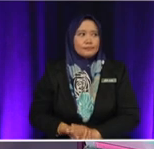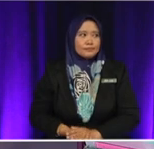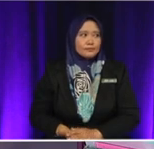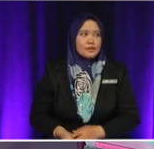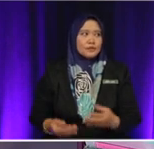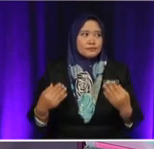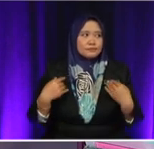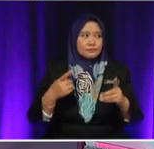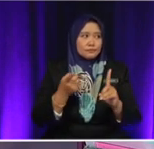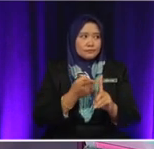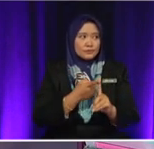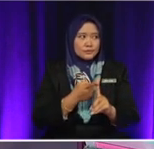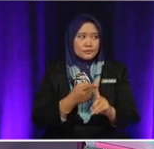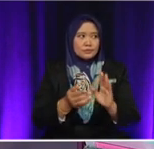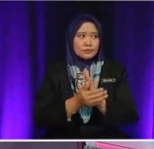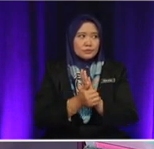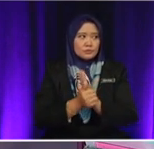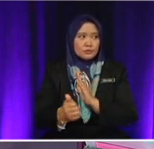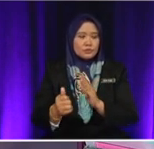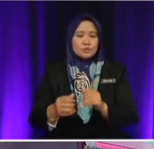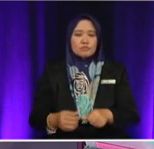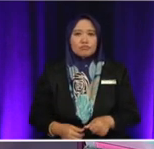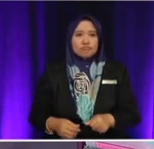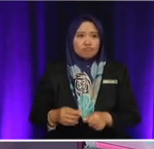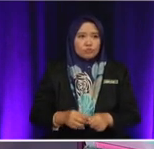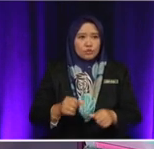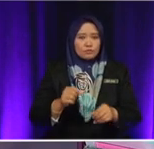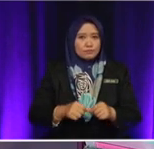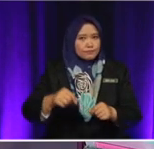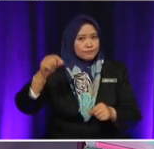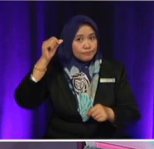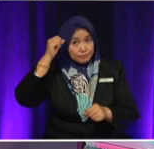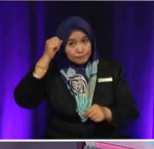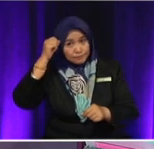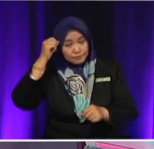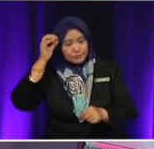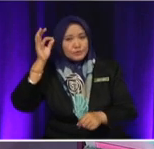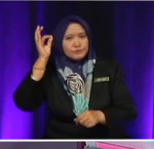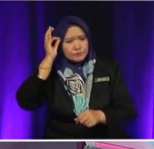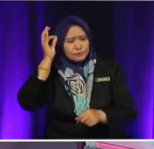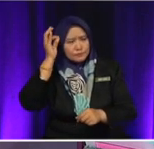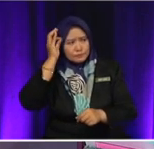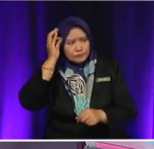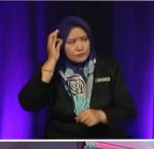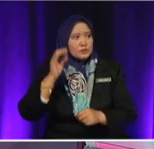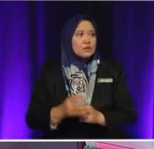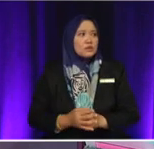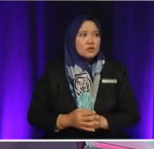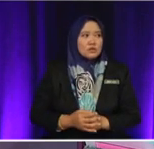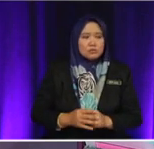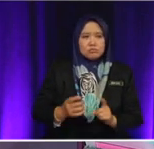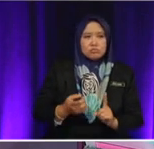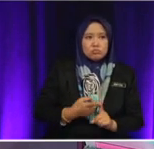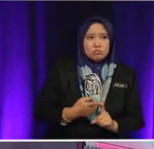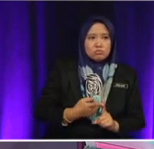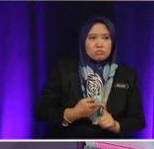kritis ini. Jadi cikgu mintalah salah seorang untuk bantu cikgu untuk menerangkan